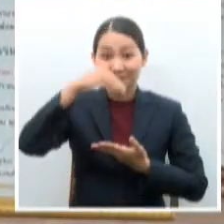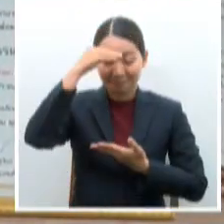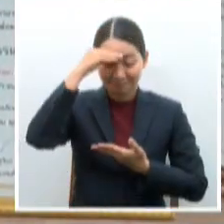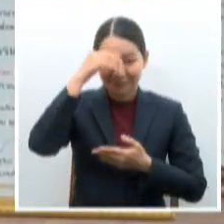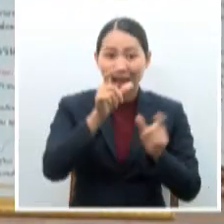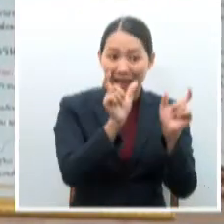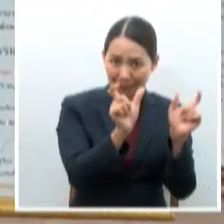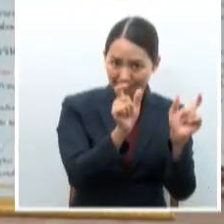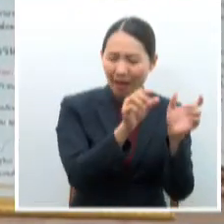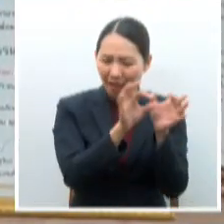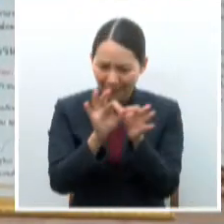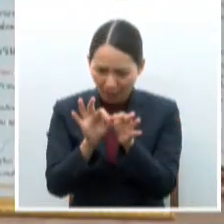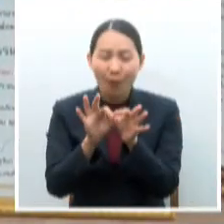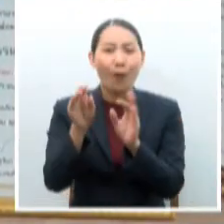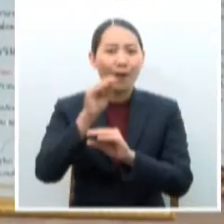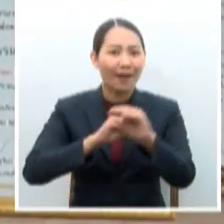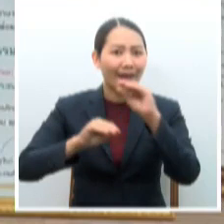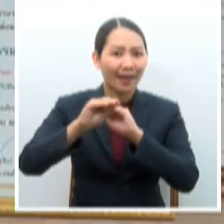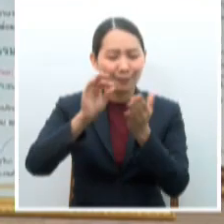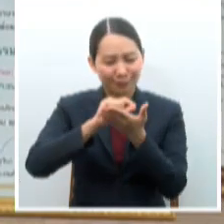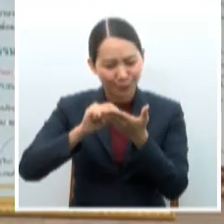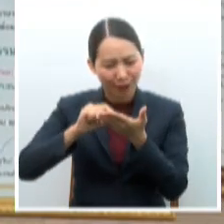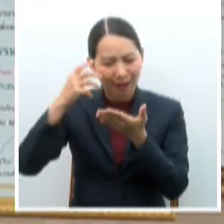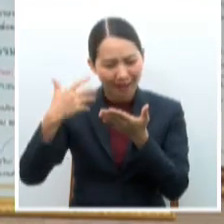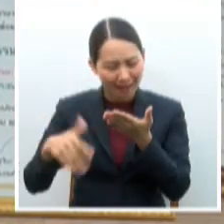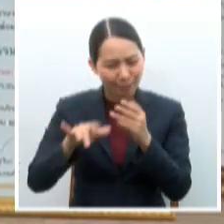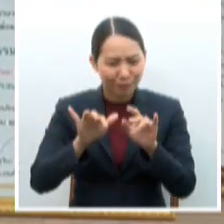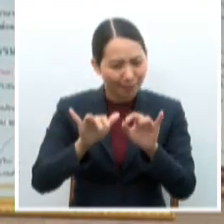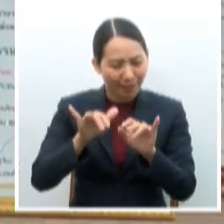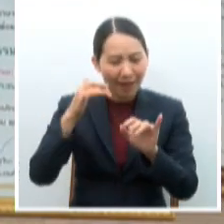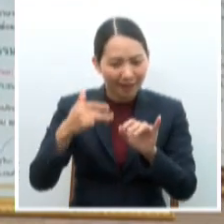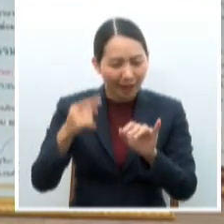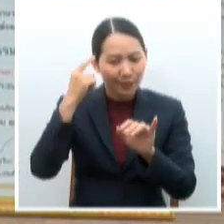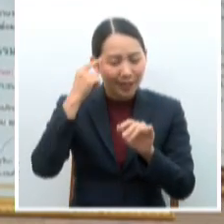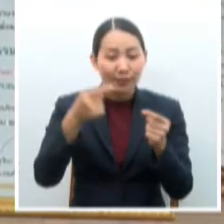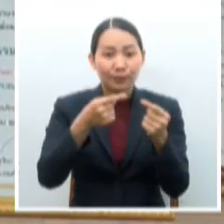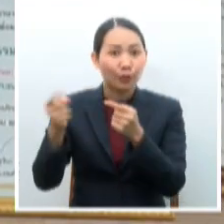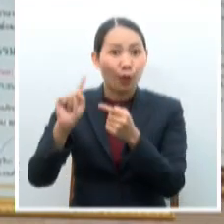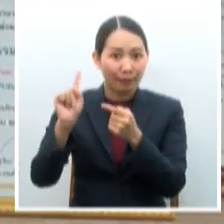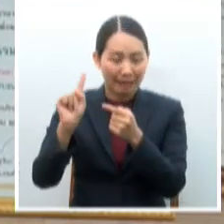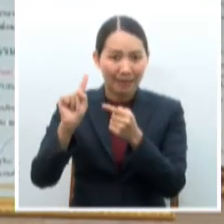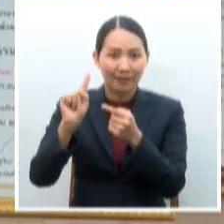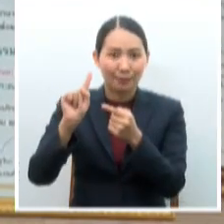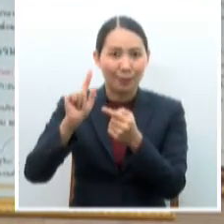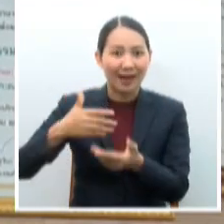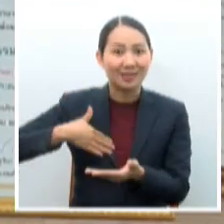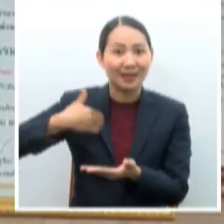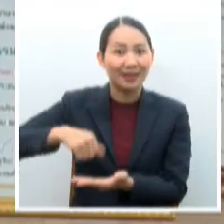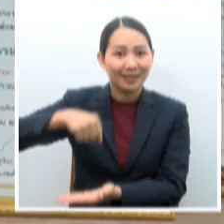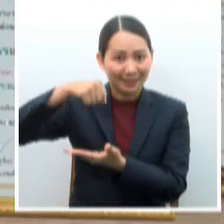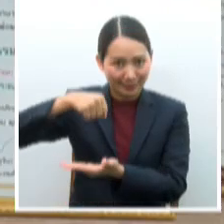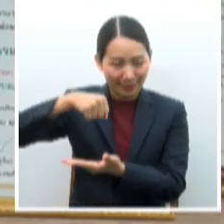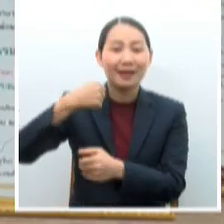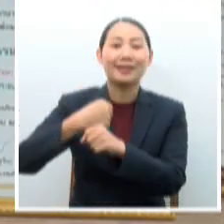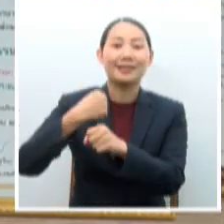ณครูก็จะให้เขาเอานิทานของตัวเองมาลงบนกระเป๋าผ้าจะได้บูรณาการกับรายวิชาศิลปะเข้าไปด้วยค่ะ